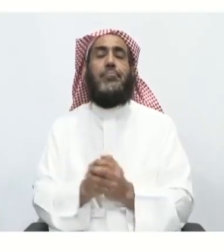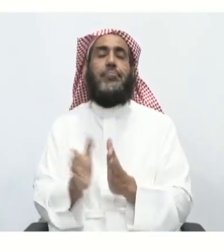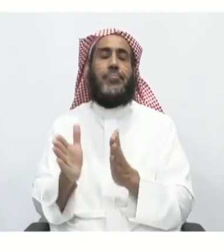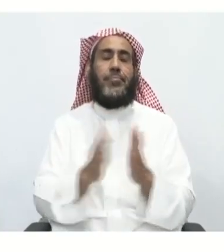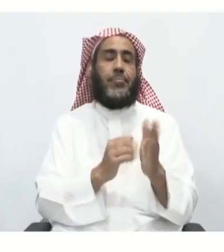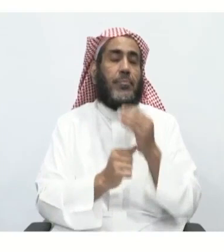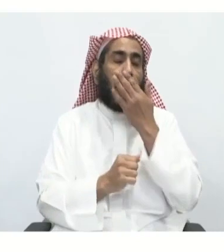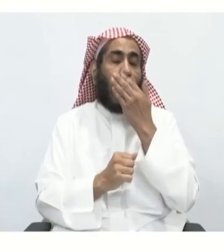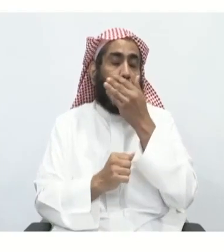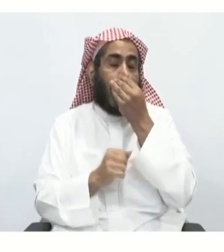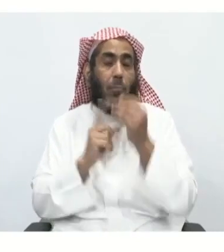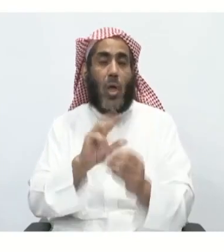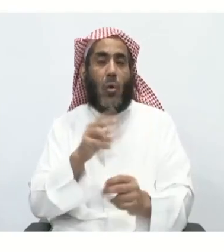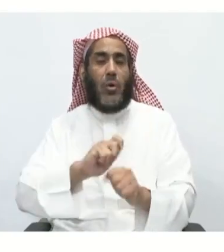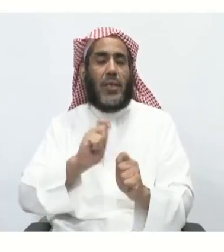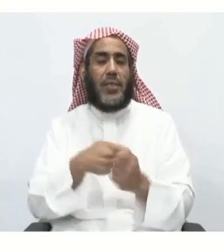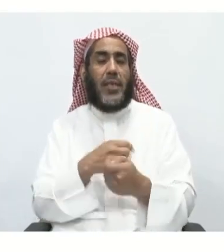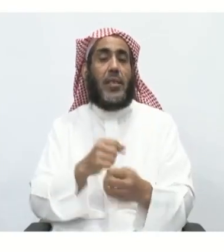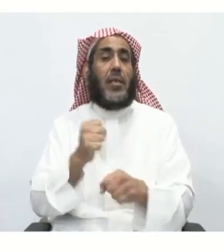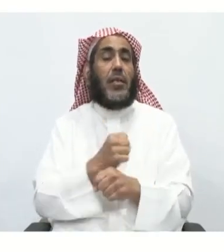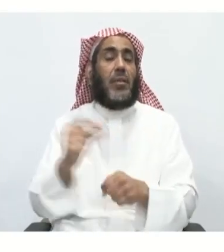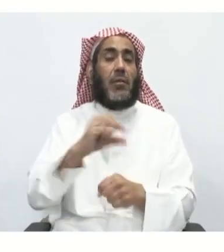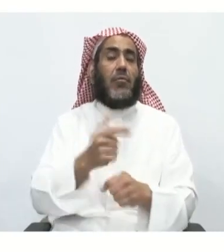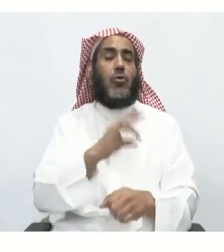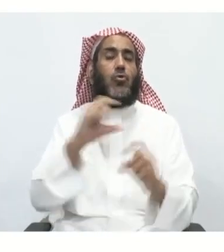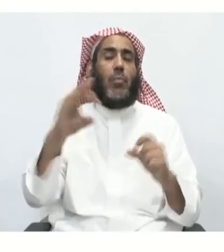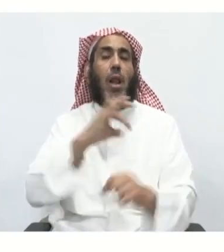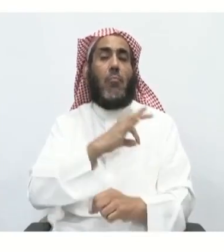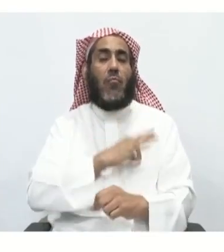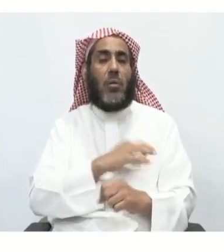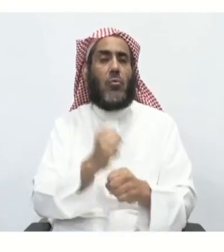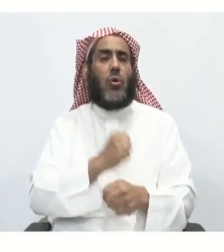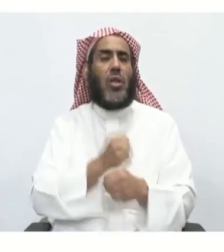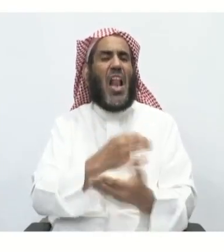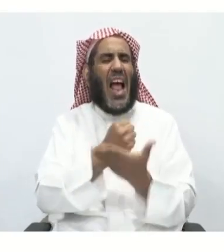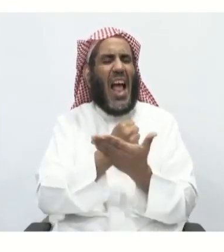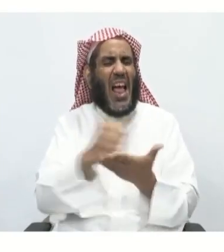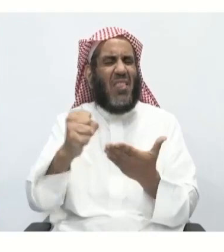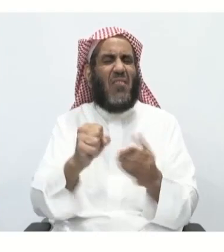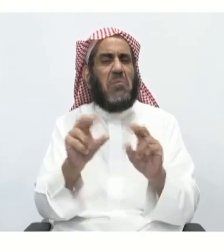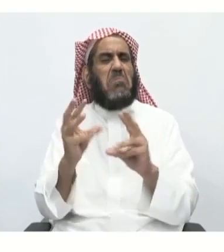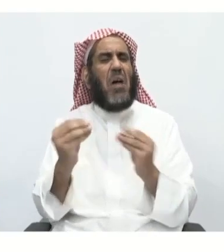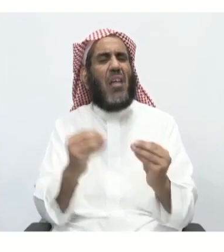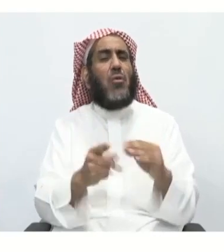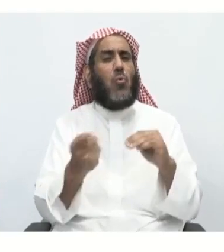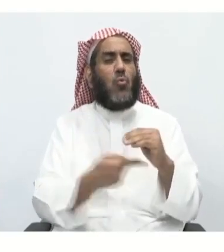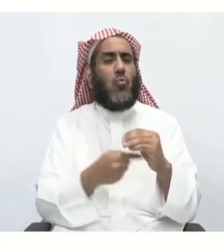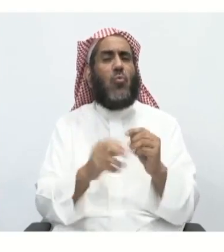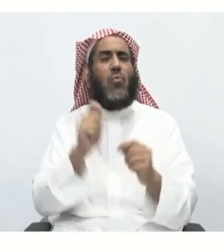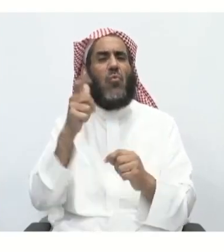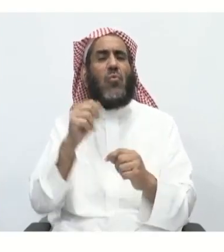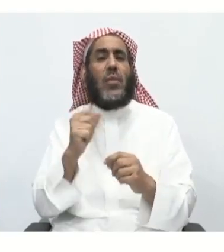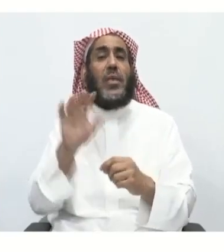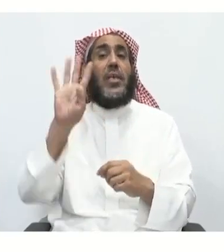جميل هنا يقول اجعل كلمات الاتيه في جمل مفيده بحيث تؤدي الى حذف بعض الحروف الى حذف بعض الحروف لاحظ